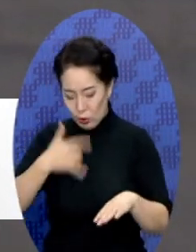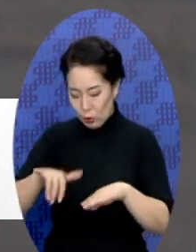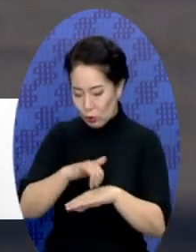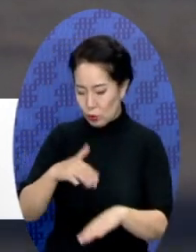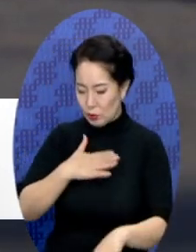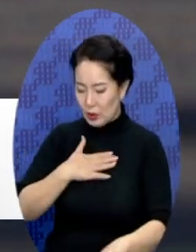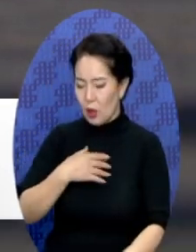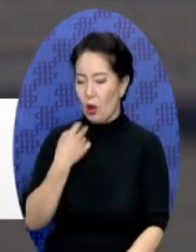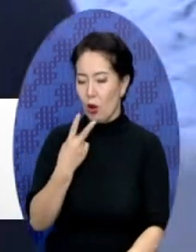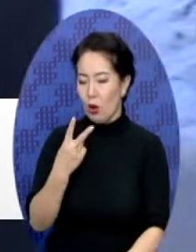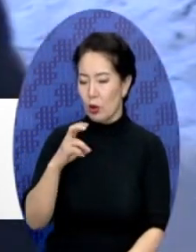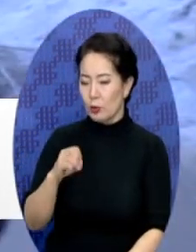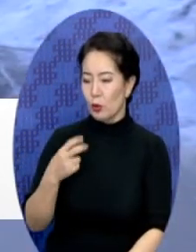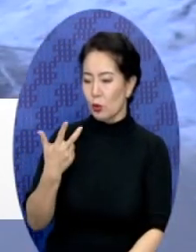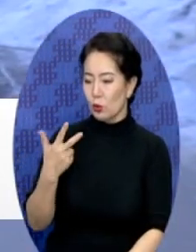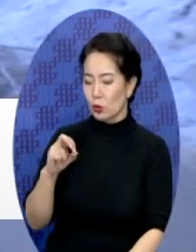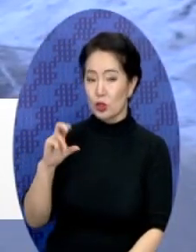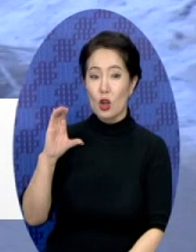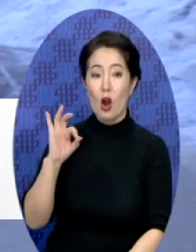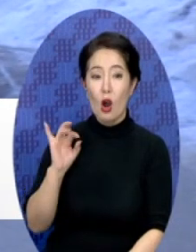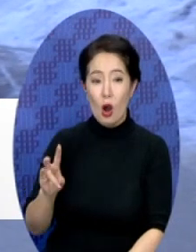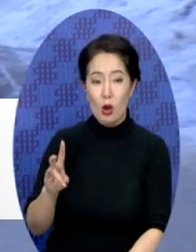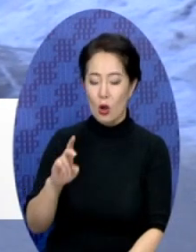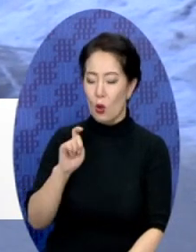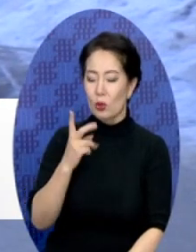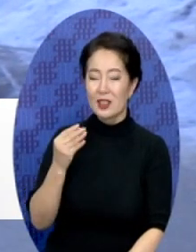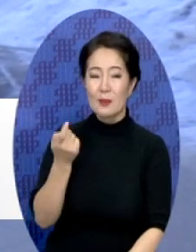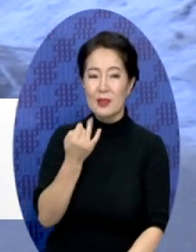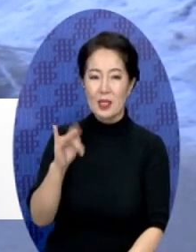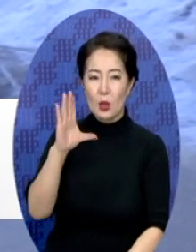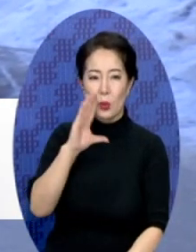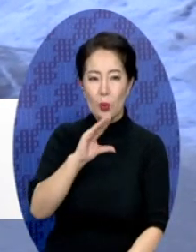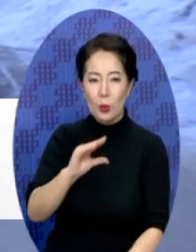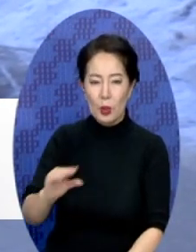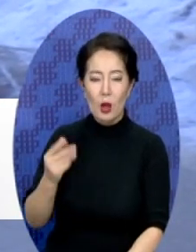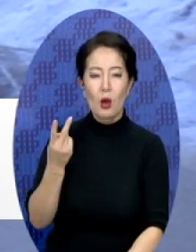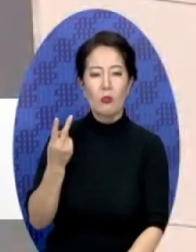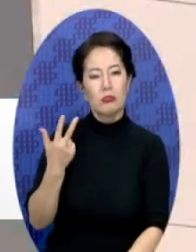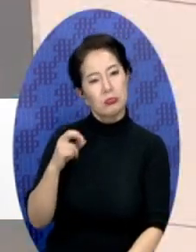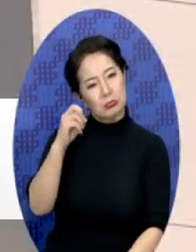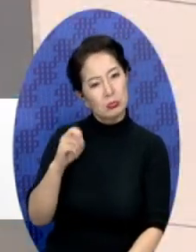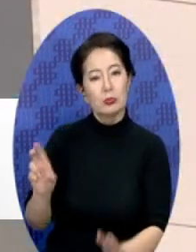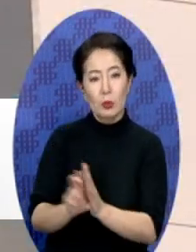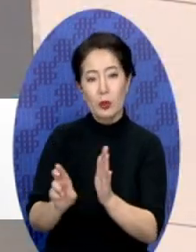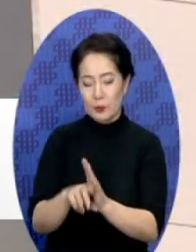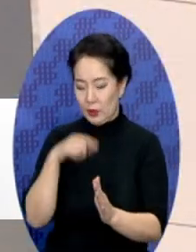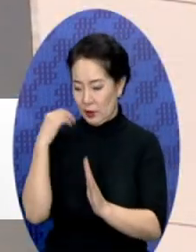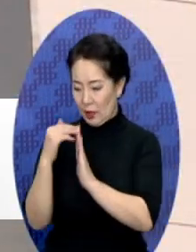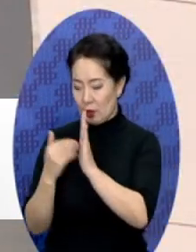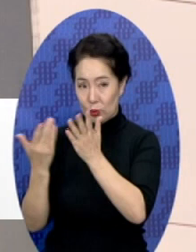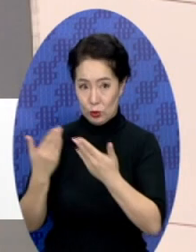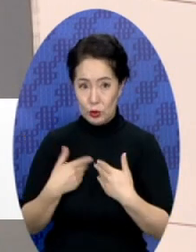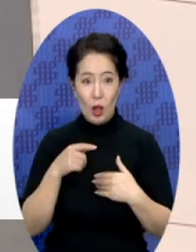гэхэд бол хөлмжийн хин одоо ялгарлыг нэг 20% бууруулах бол бүрэн боломжтой гэсэн тайлбар мэдээллийг бидэнд өгч үзсэнийг одоо ургая.